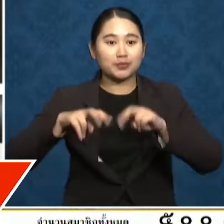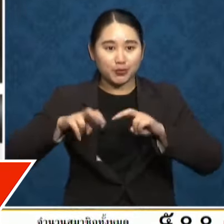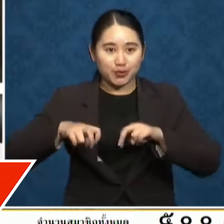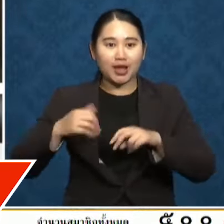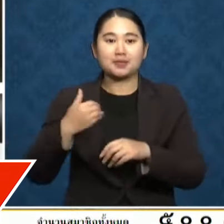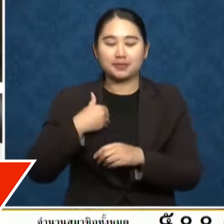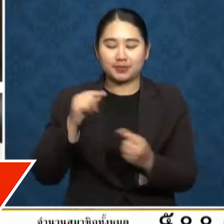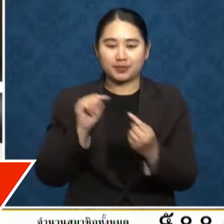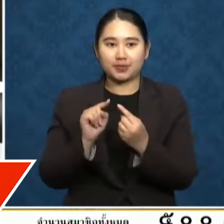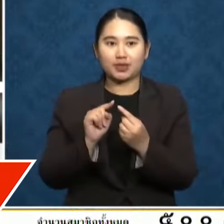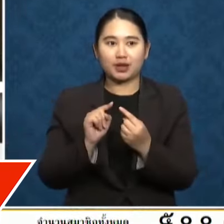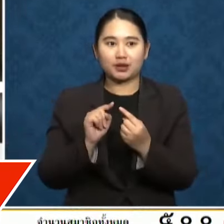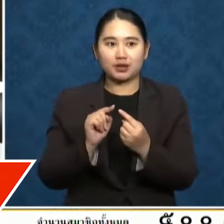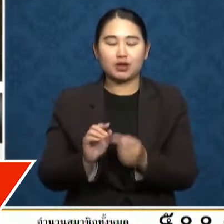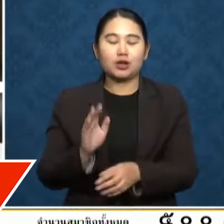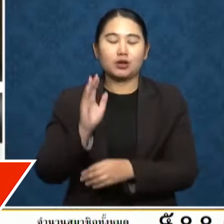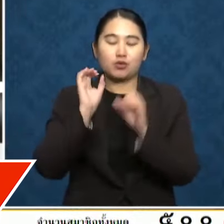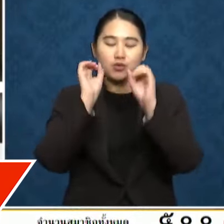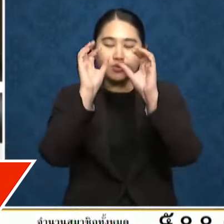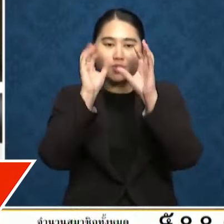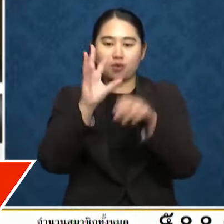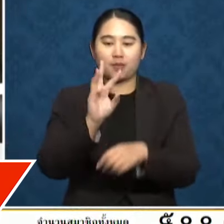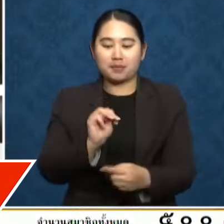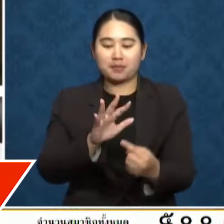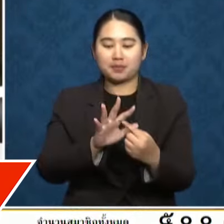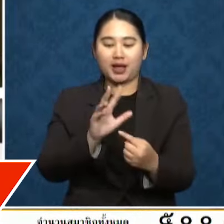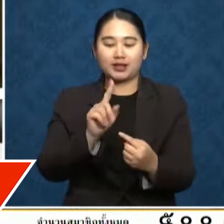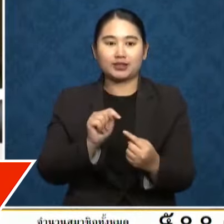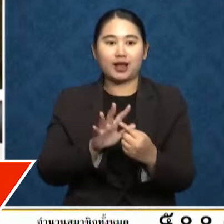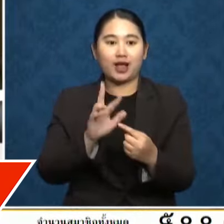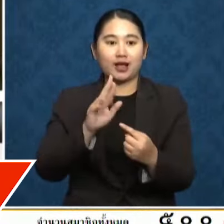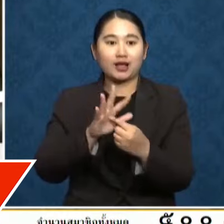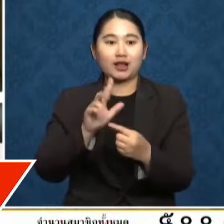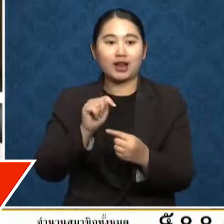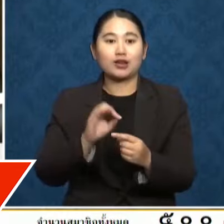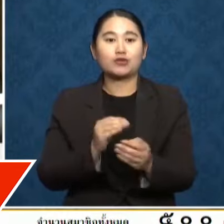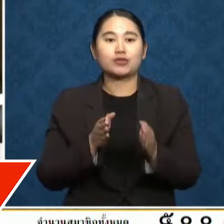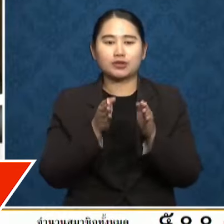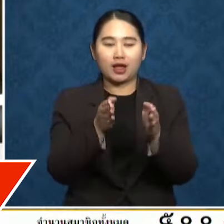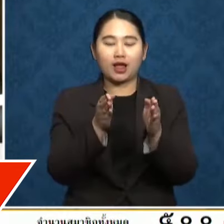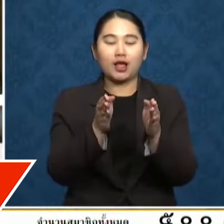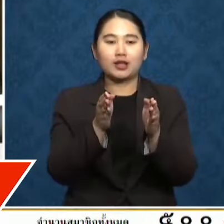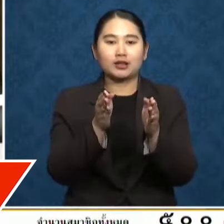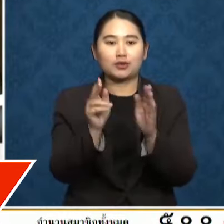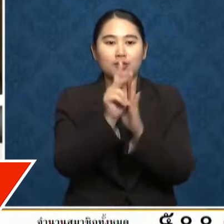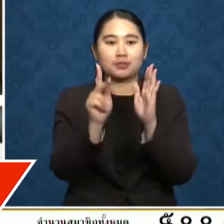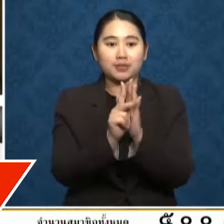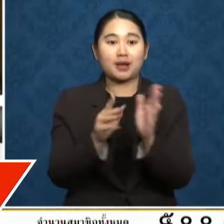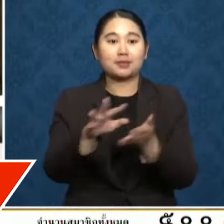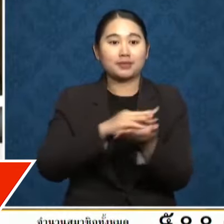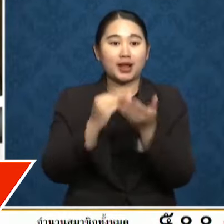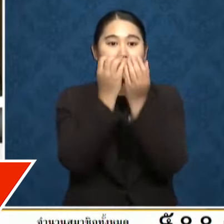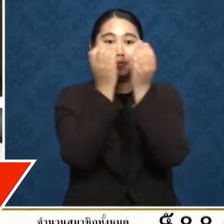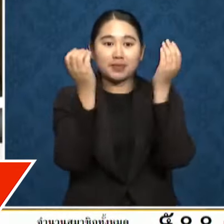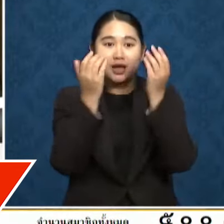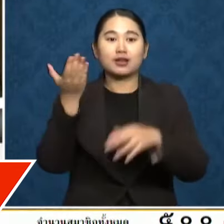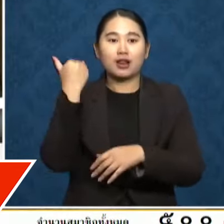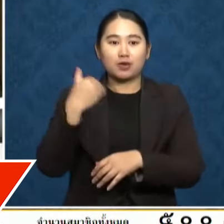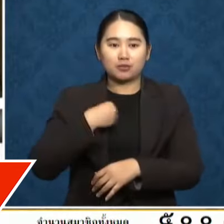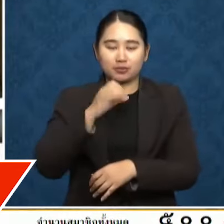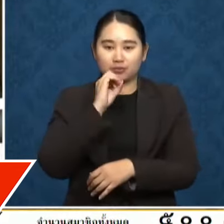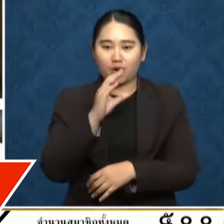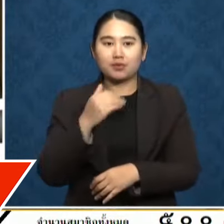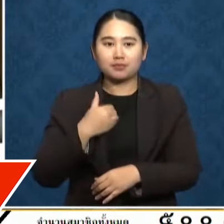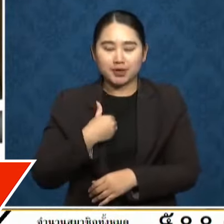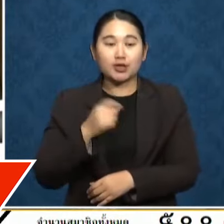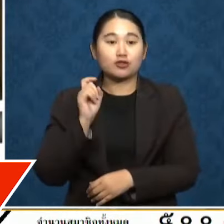บับแรกอกมาโดยทาอจาร์มาตารักอ. ร่งโรธจากคณะนิติศาต์หาวิยายธรรมศาต์ในตอนนั้น ก็พูดถึง